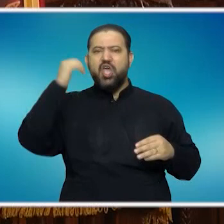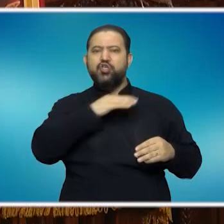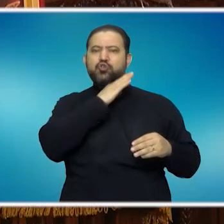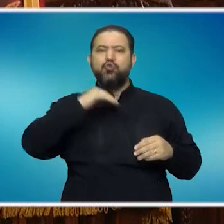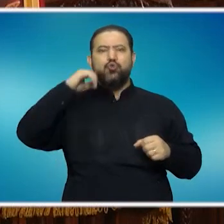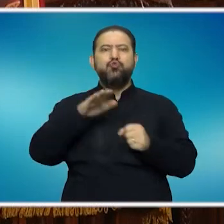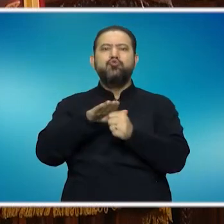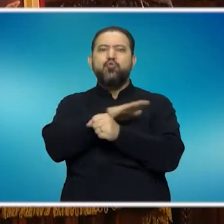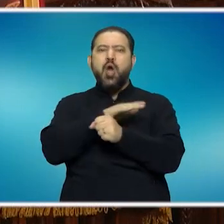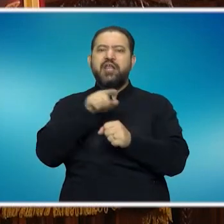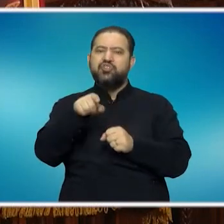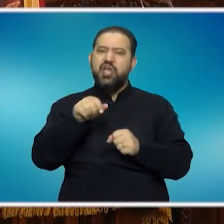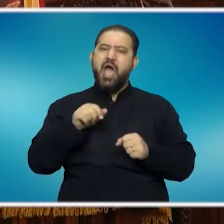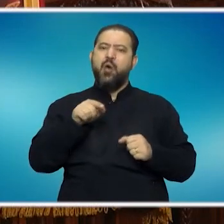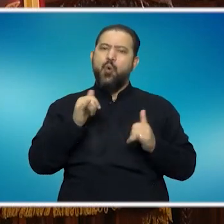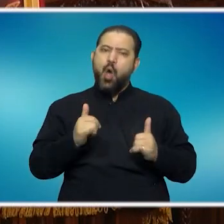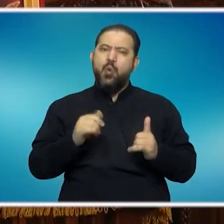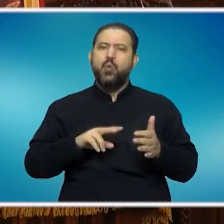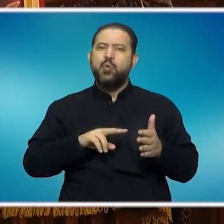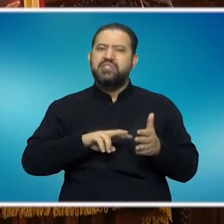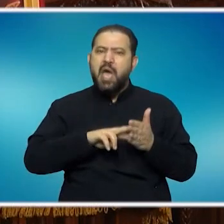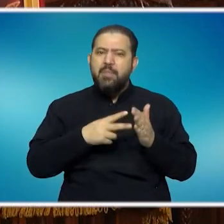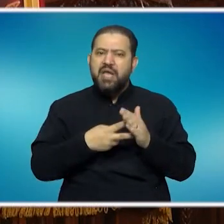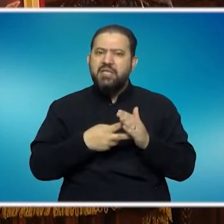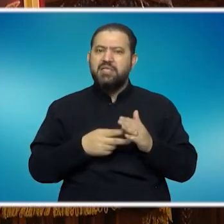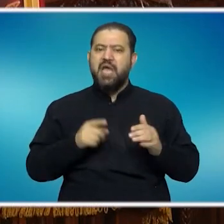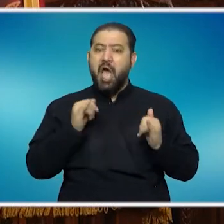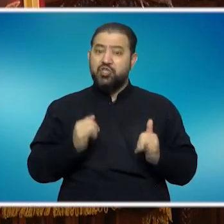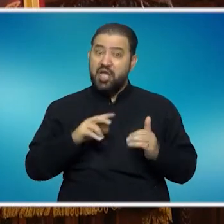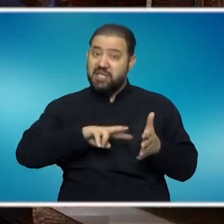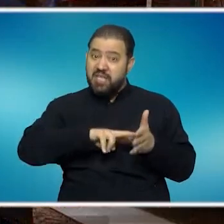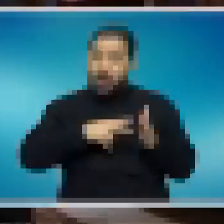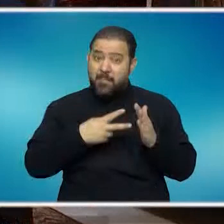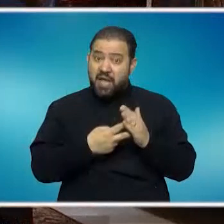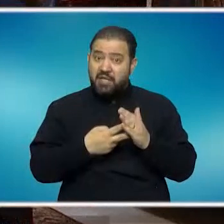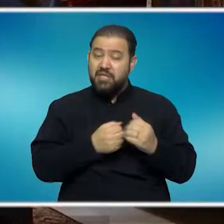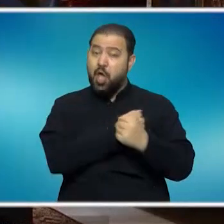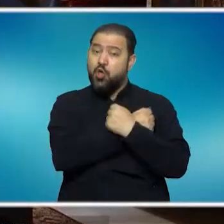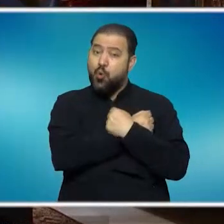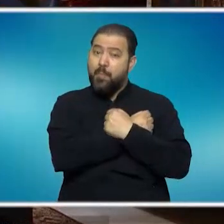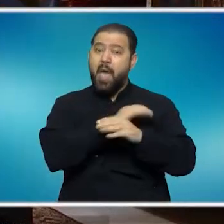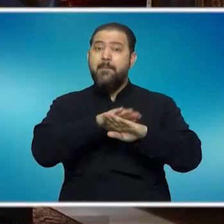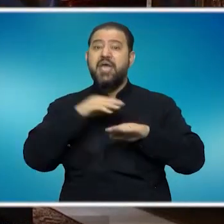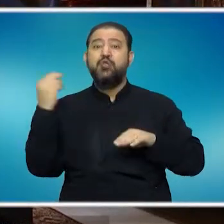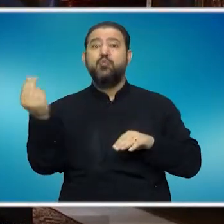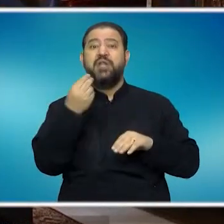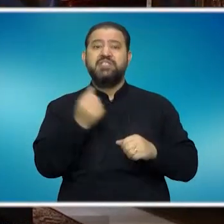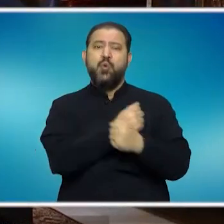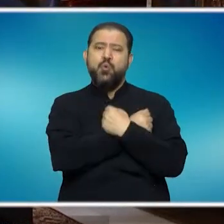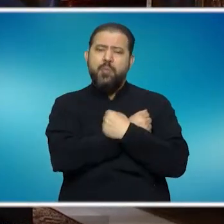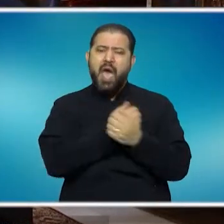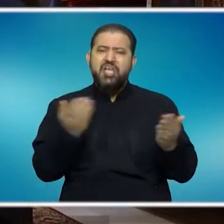Maica Domnului cu pregătire a fost acolo, s-a format. Deci știm că aceasta s-a pregătit, iubea pe